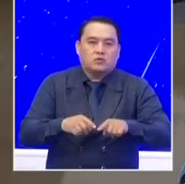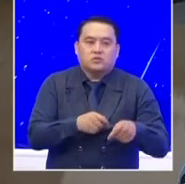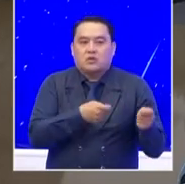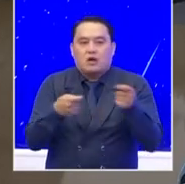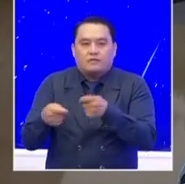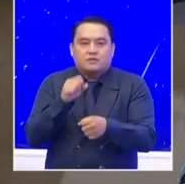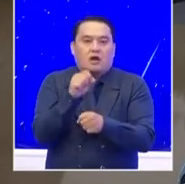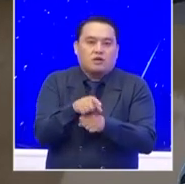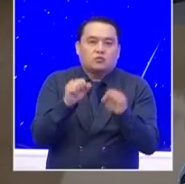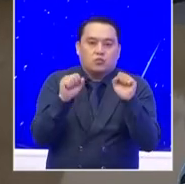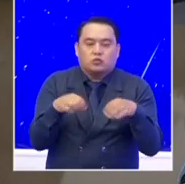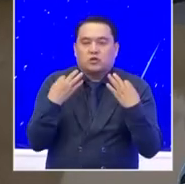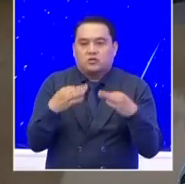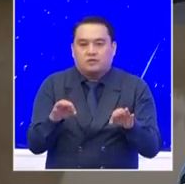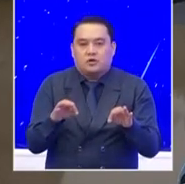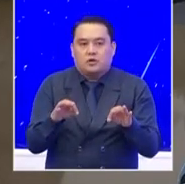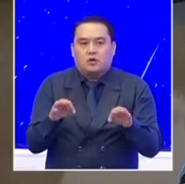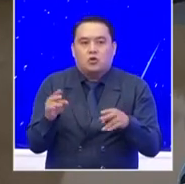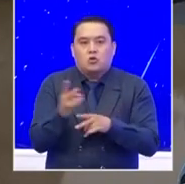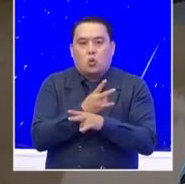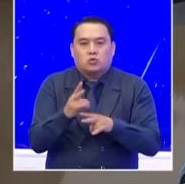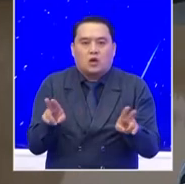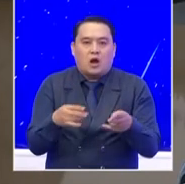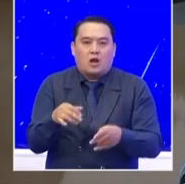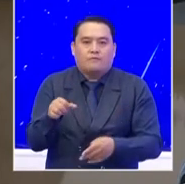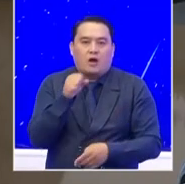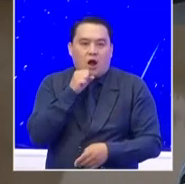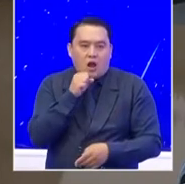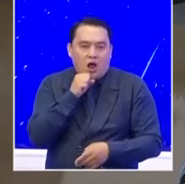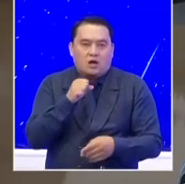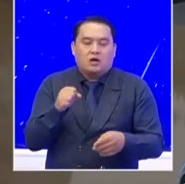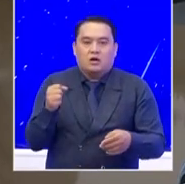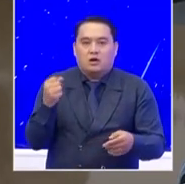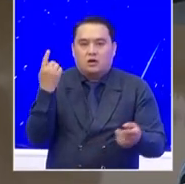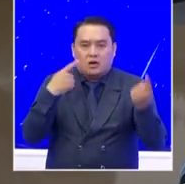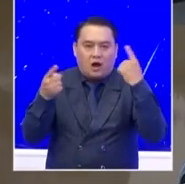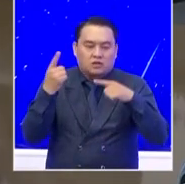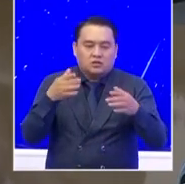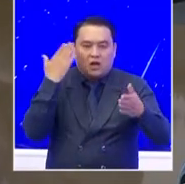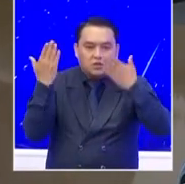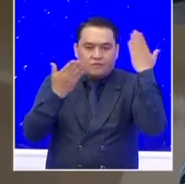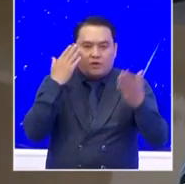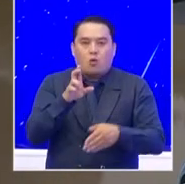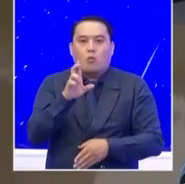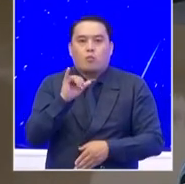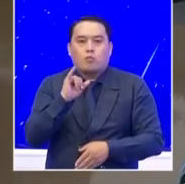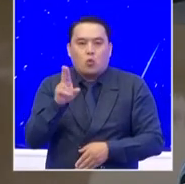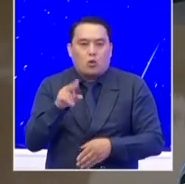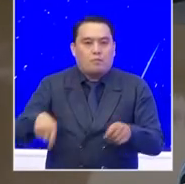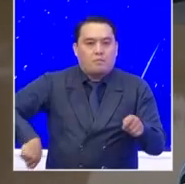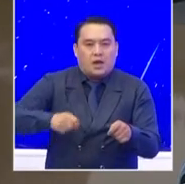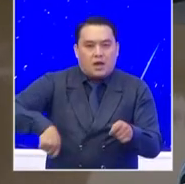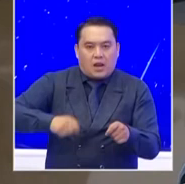онлайн-доставки заказов, ночных клубов, кальянных, развлекательных объектов, бухмекерские, бильярдные